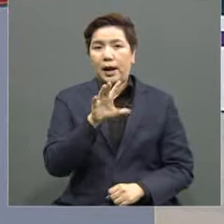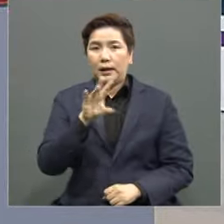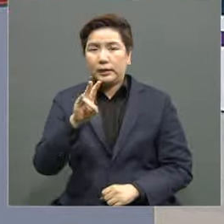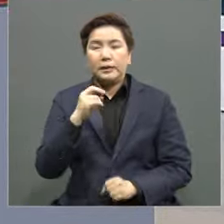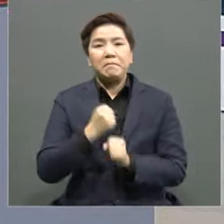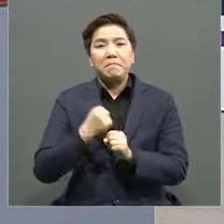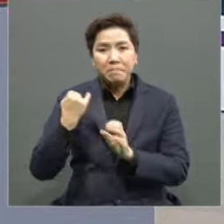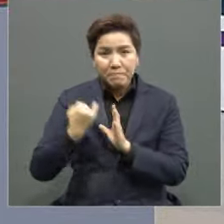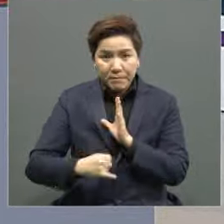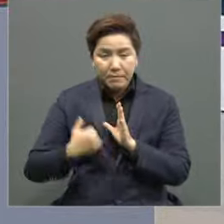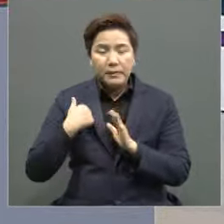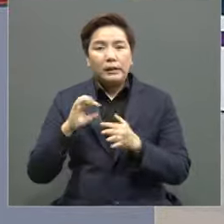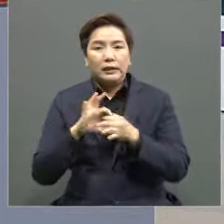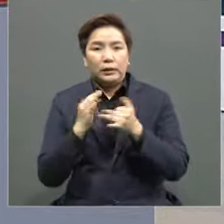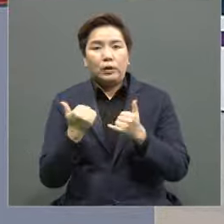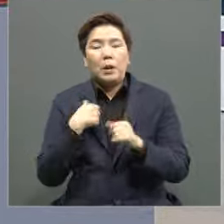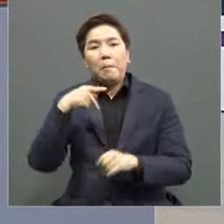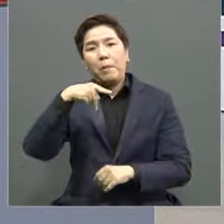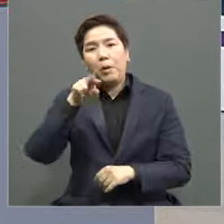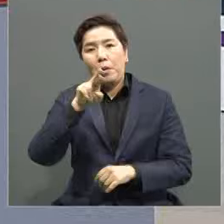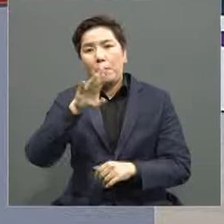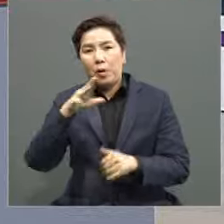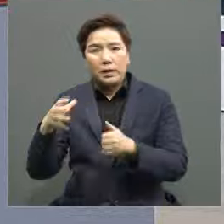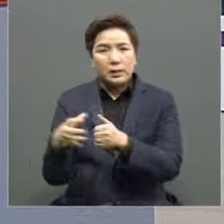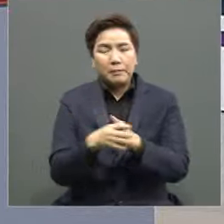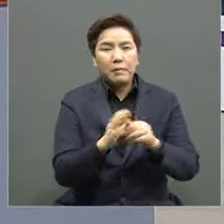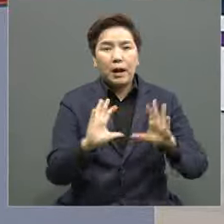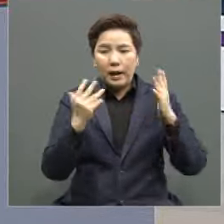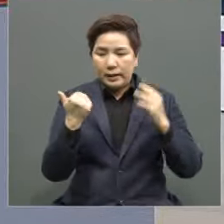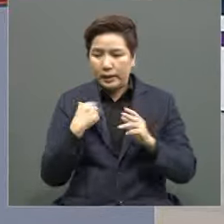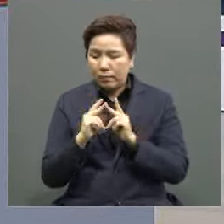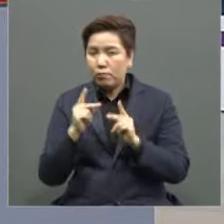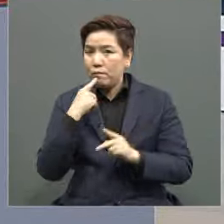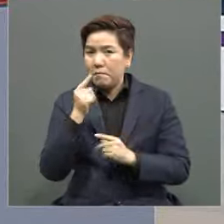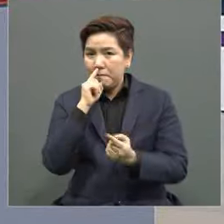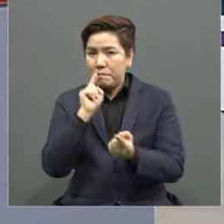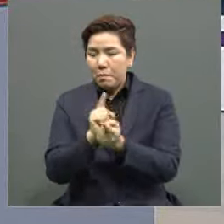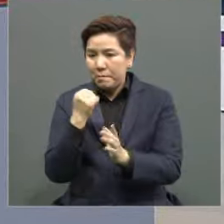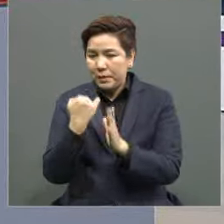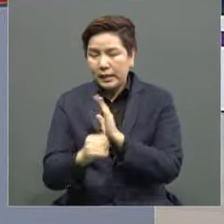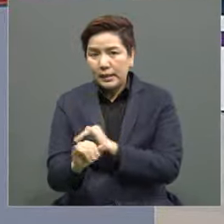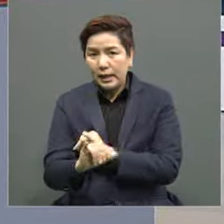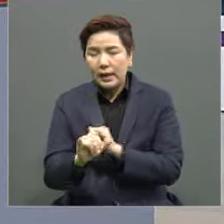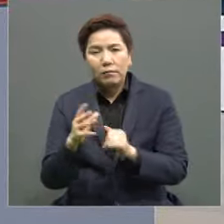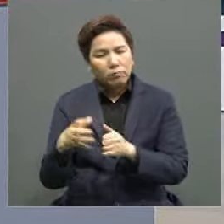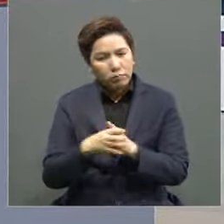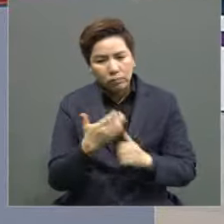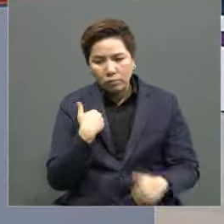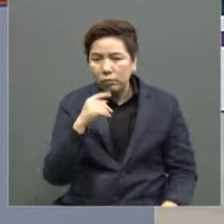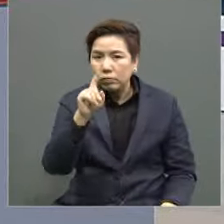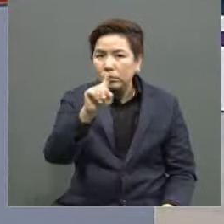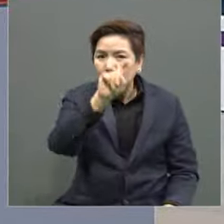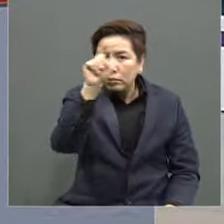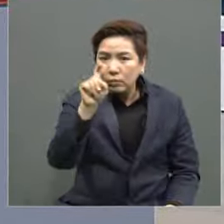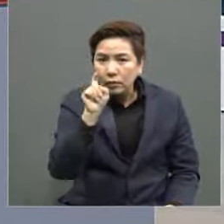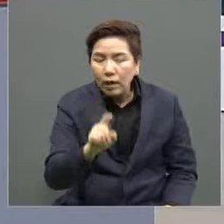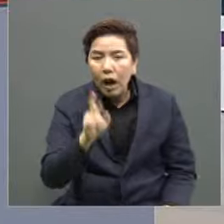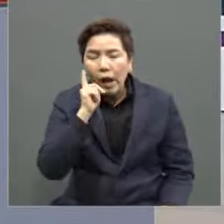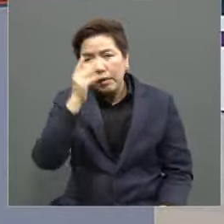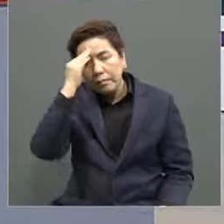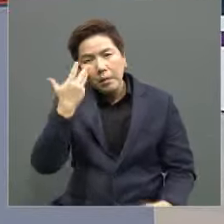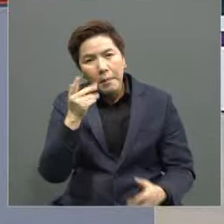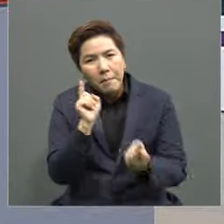ที่แต่ในส่วนของพรบ.อุ้มหายเนี่ยคณะกรรมการออกมาบอกว่ายังไม่เจอที่เข้าข่ายหลายคนก็เลยบอกว่าเกิดคำถามนะ ทำไมถึ